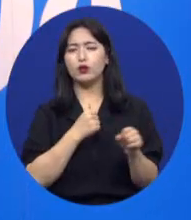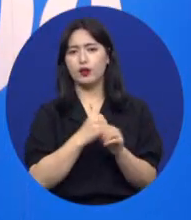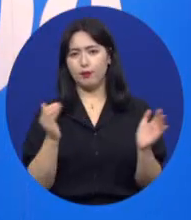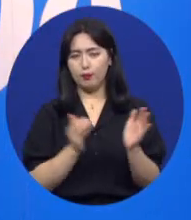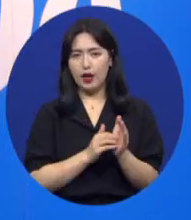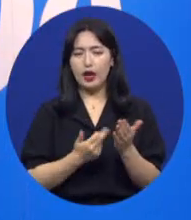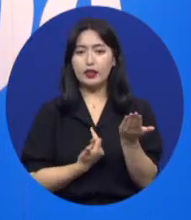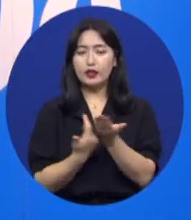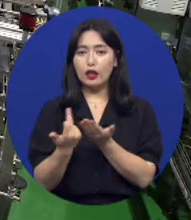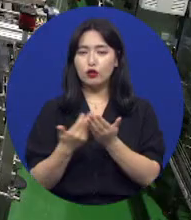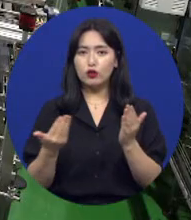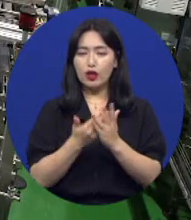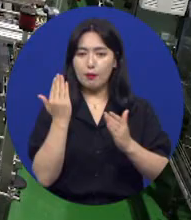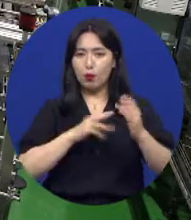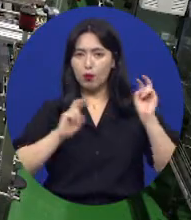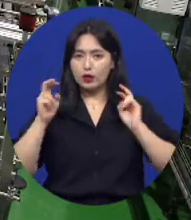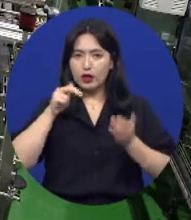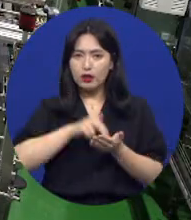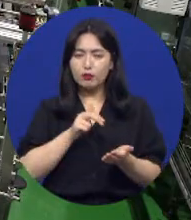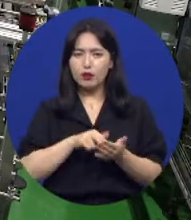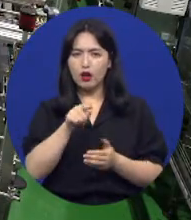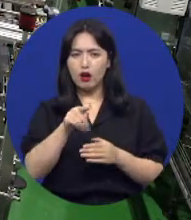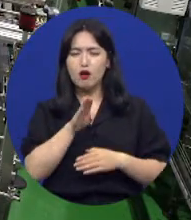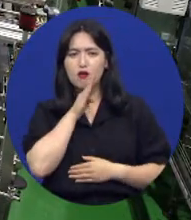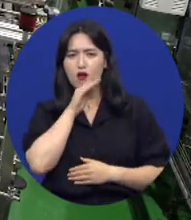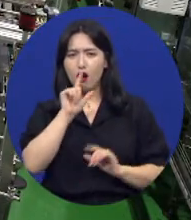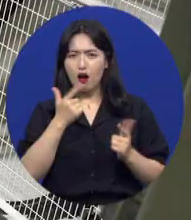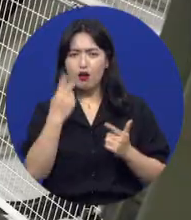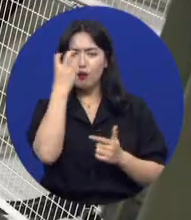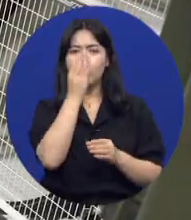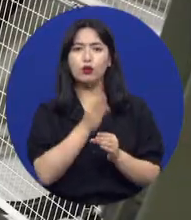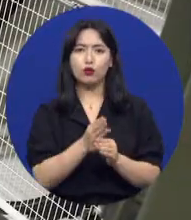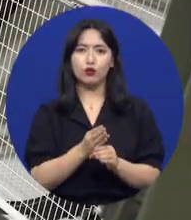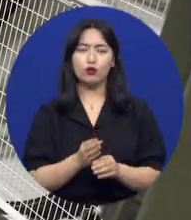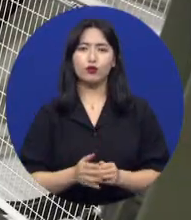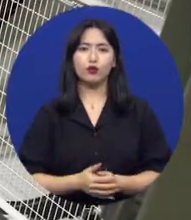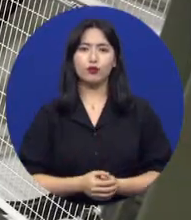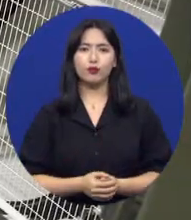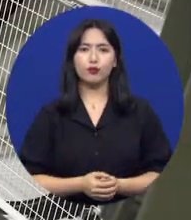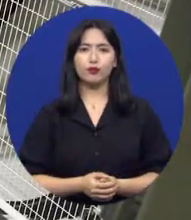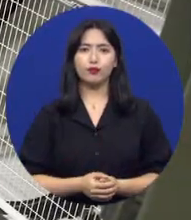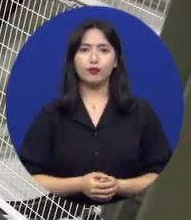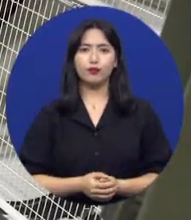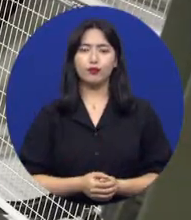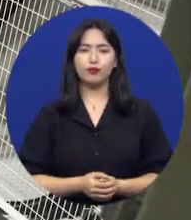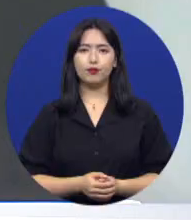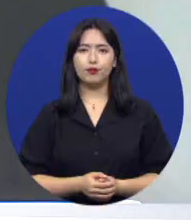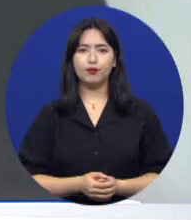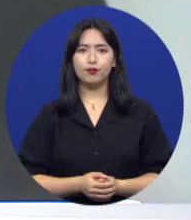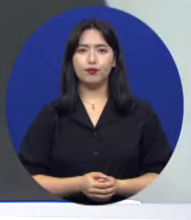4 사실관계 파악에 나섰습니다 mbc 뉴 희망 섭 입니다